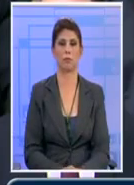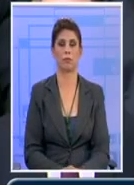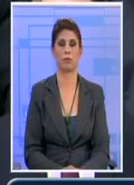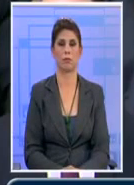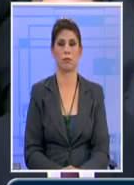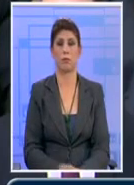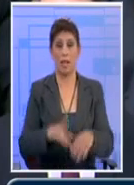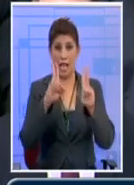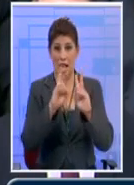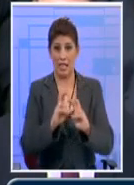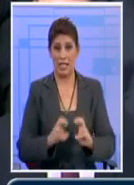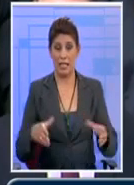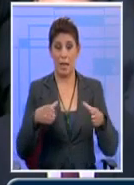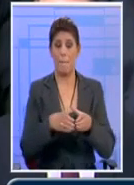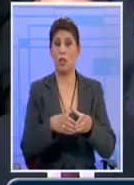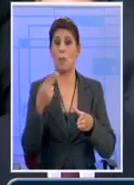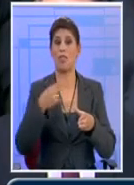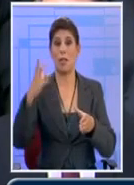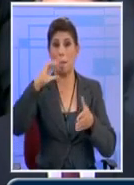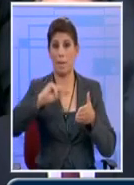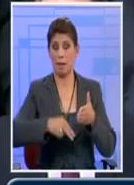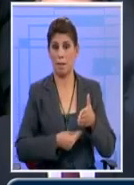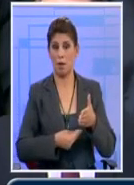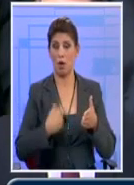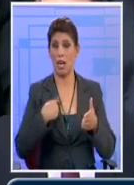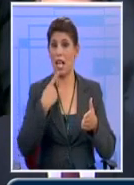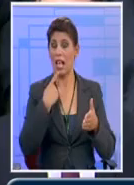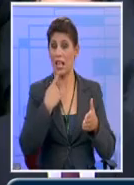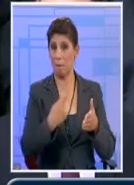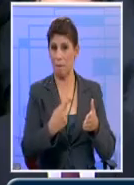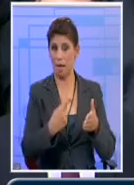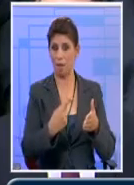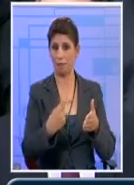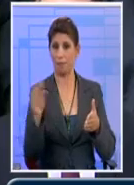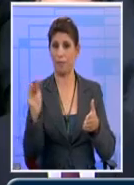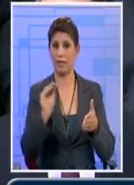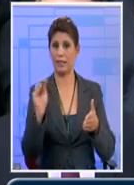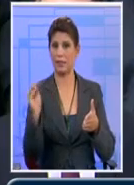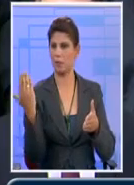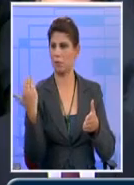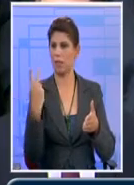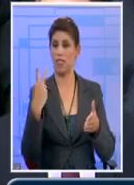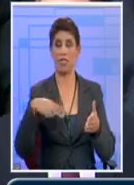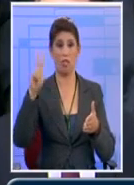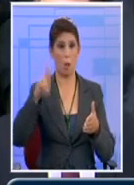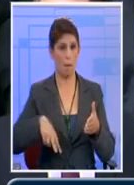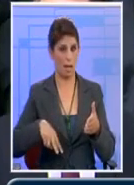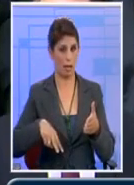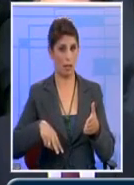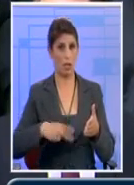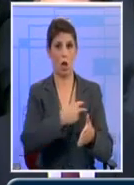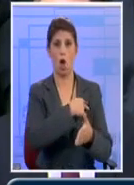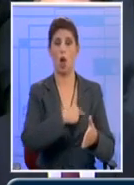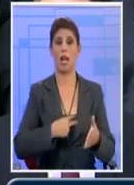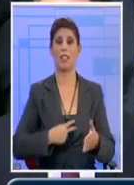στην Εξεταστική Επιτροπή για τα Μνημόνια δήλωσε την Τετάρτη, μόλις πριν δύο ημέρες, ο